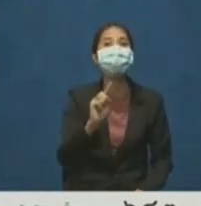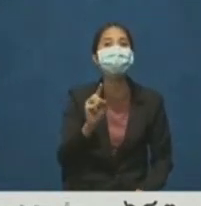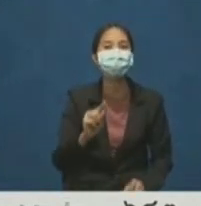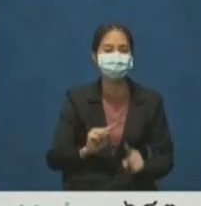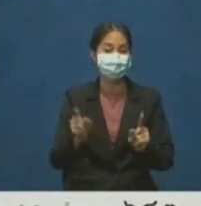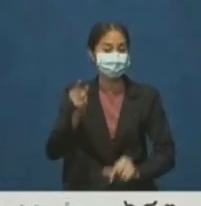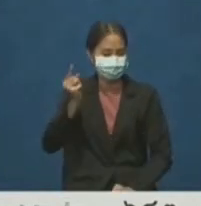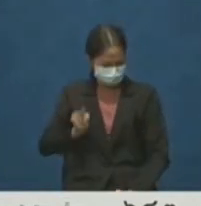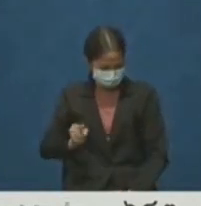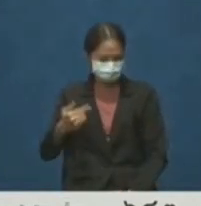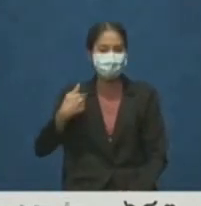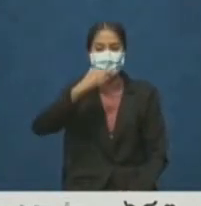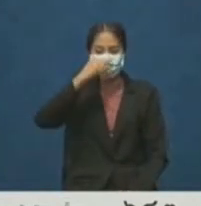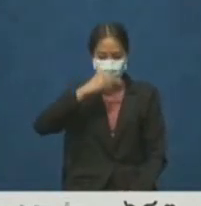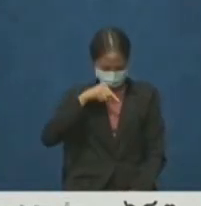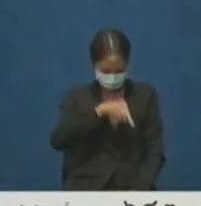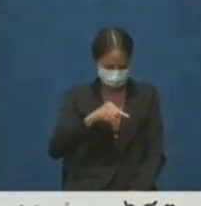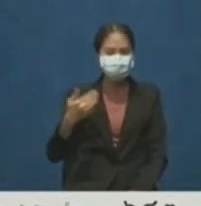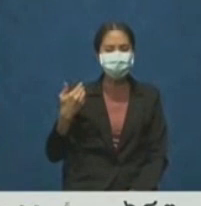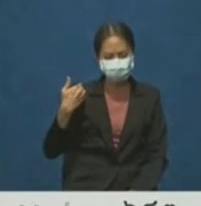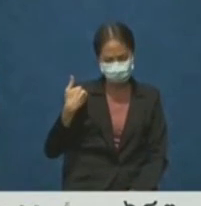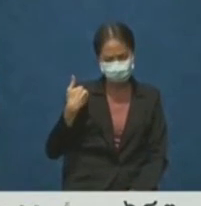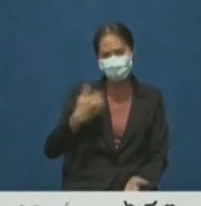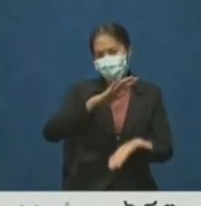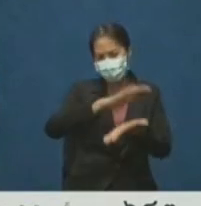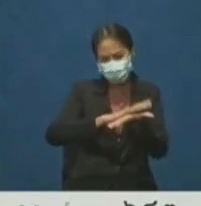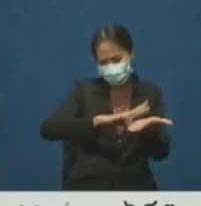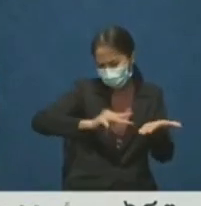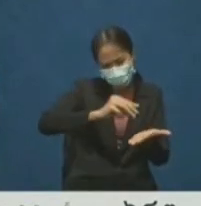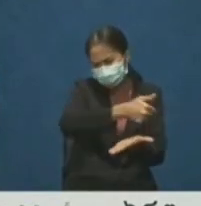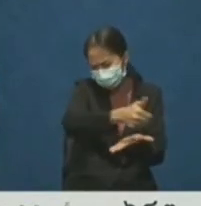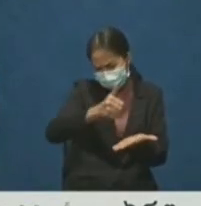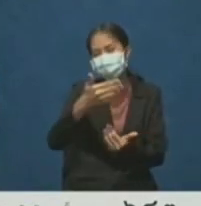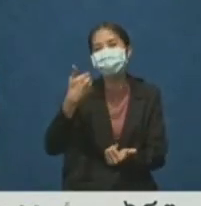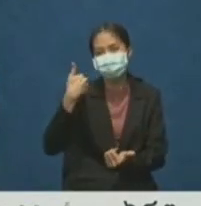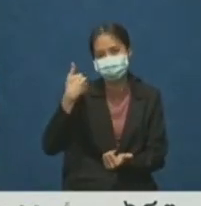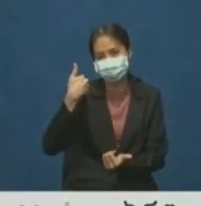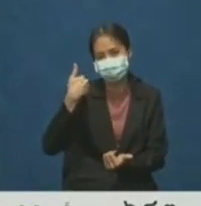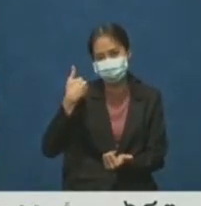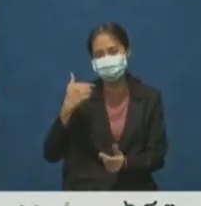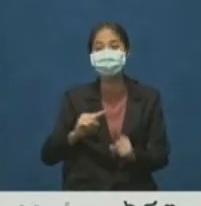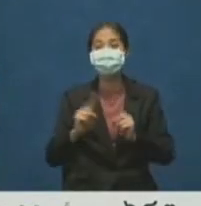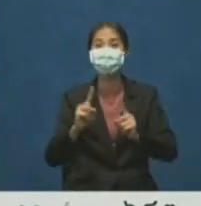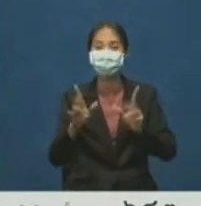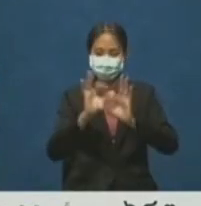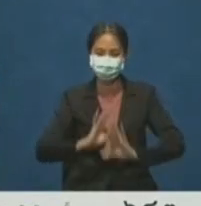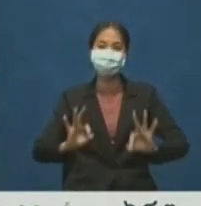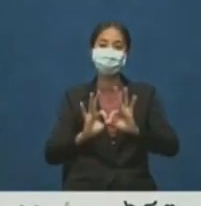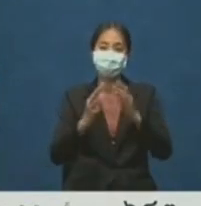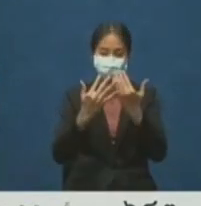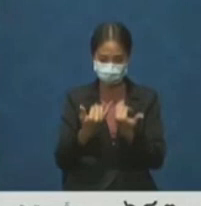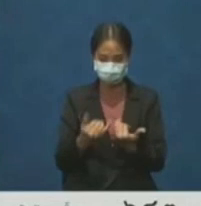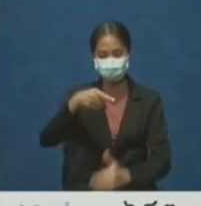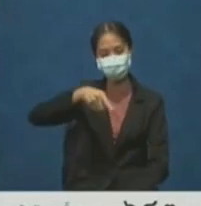แล้วบ้านเรามีสถาบันการศึกษาที่ดีๆที่ติดแรงกิ้งระดับโลกเยอะแยะเต็มไปหมดนะครับฉะนั้นหัวใจใหญ่